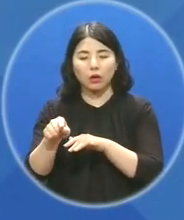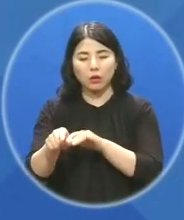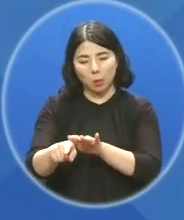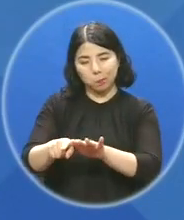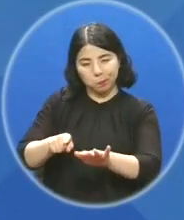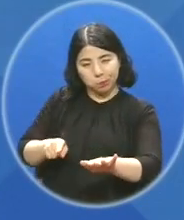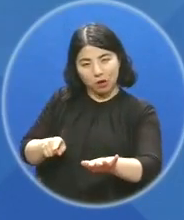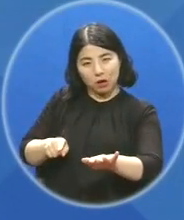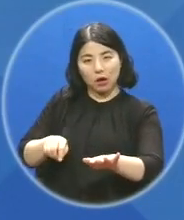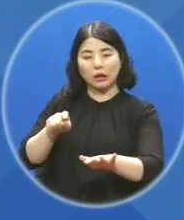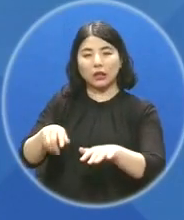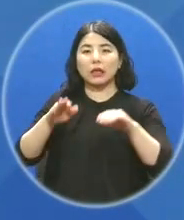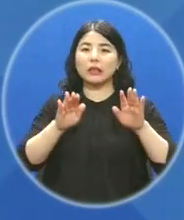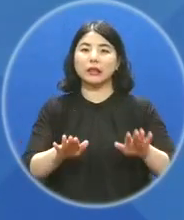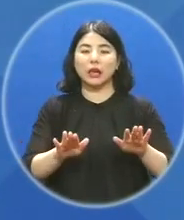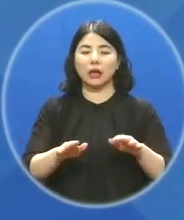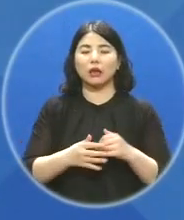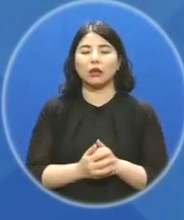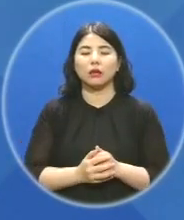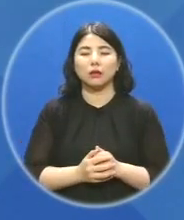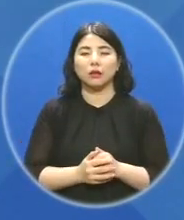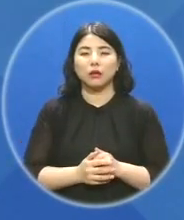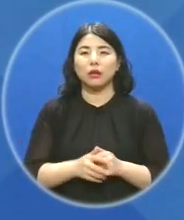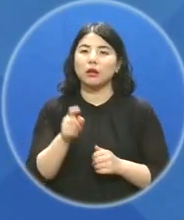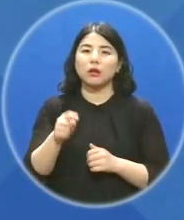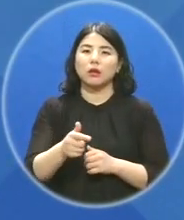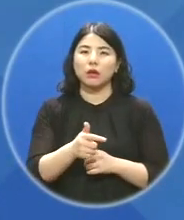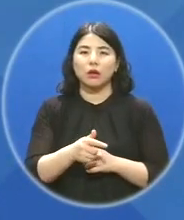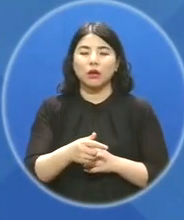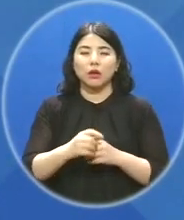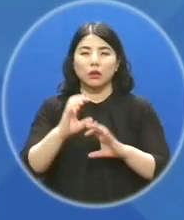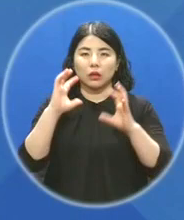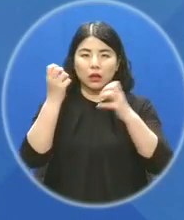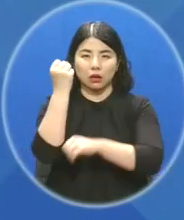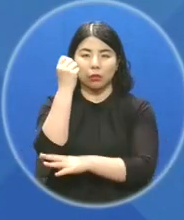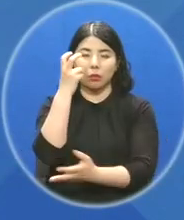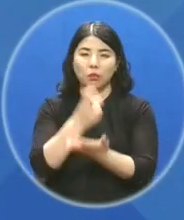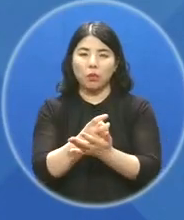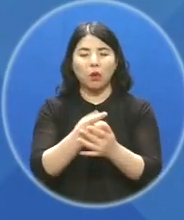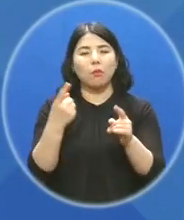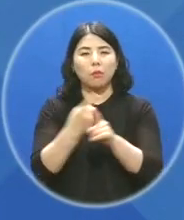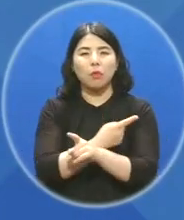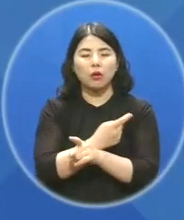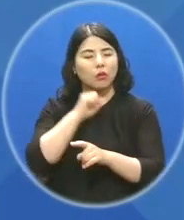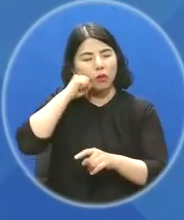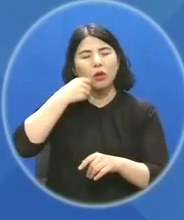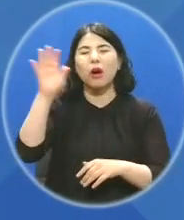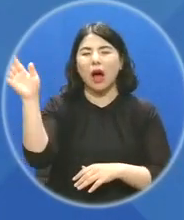뒤쳐져 있다. 그래서 이제 또 이게 굉장히 무슨 헌법 절차처럼 바꾸기 어려운 것이 아니라